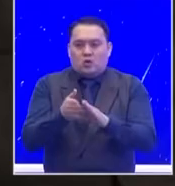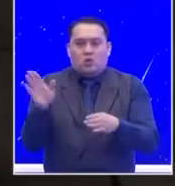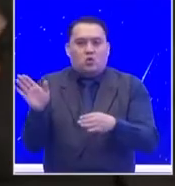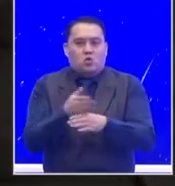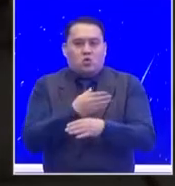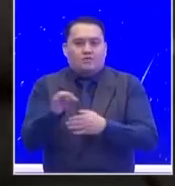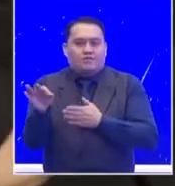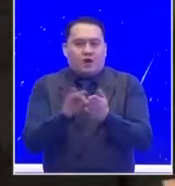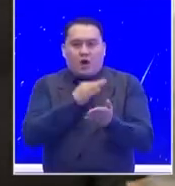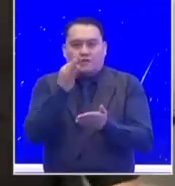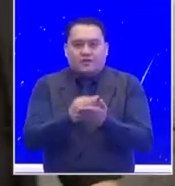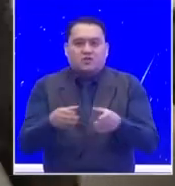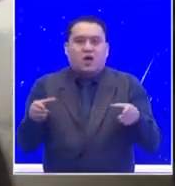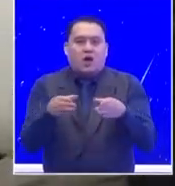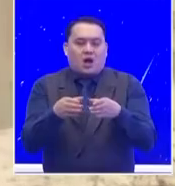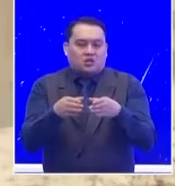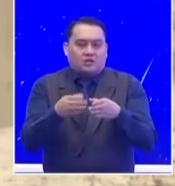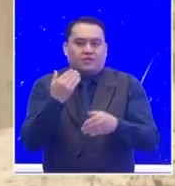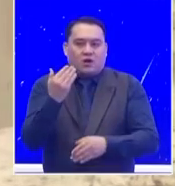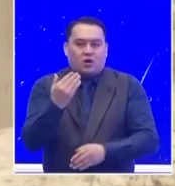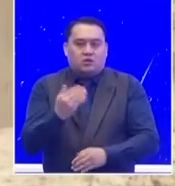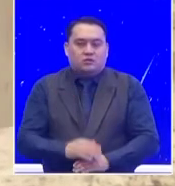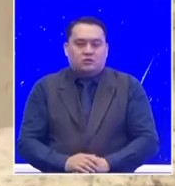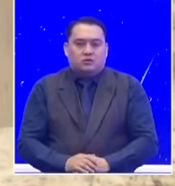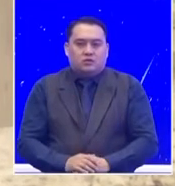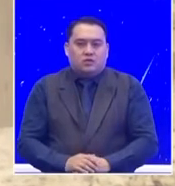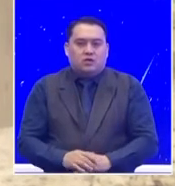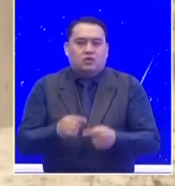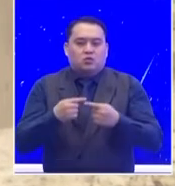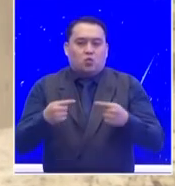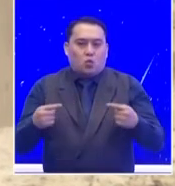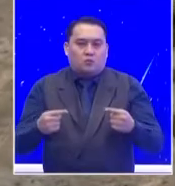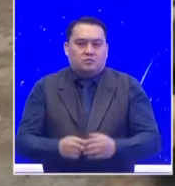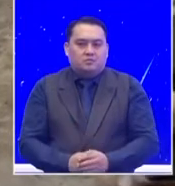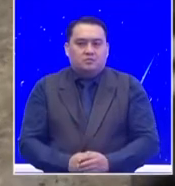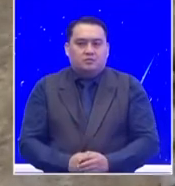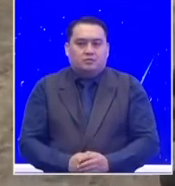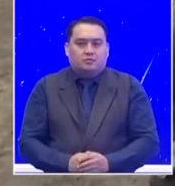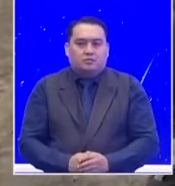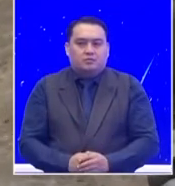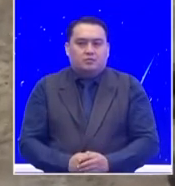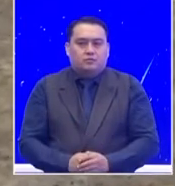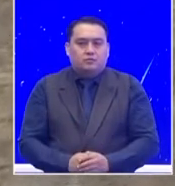их вовремя должна ответственная компания City Construction. Однако картина говорит об обратном.